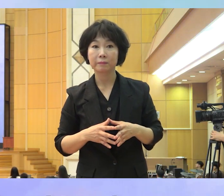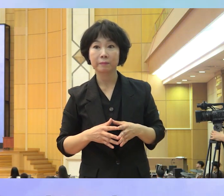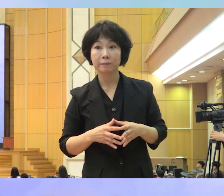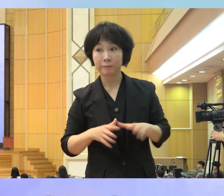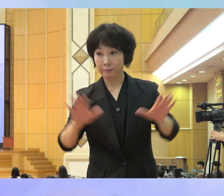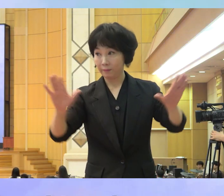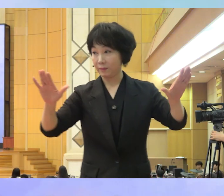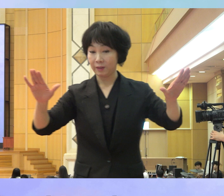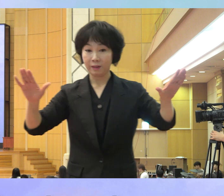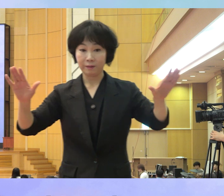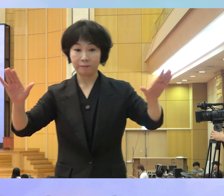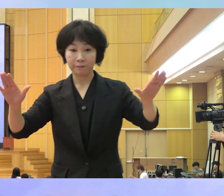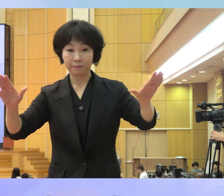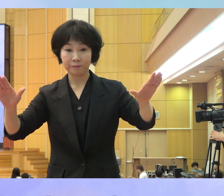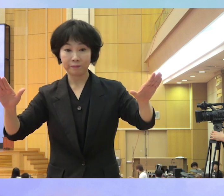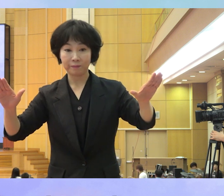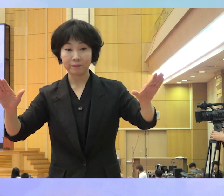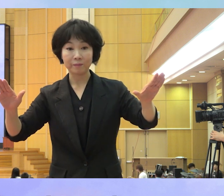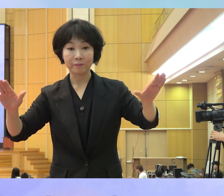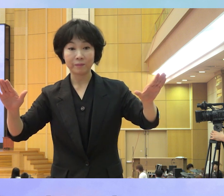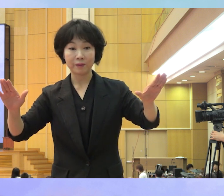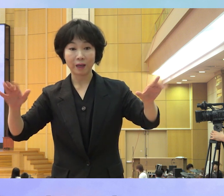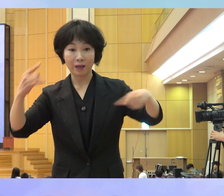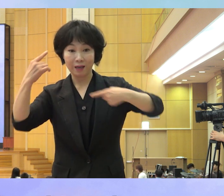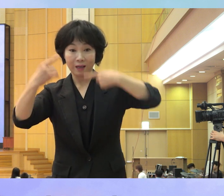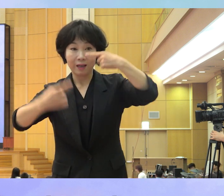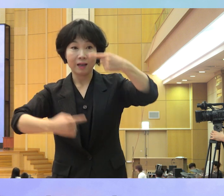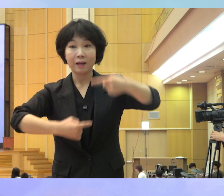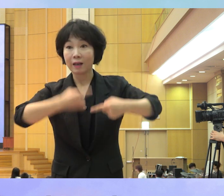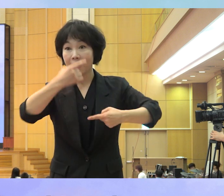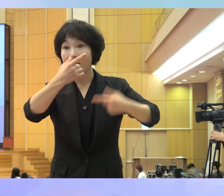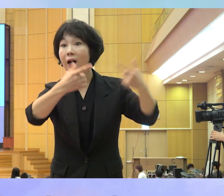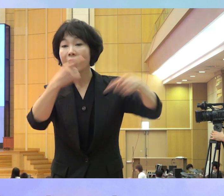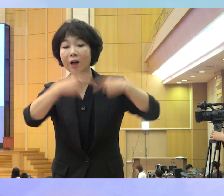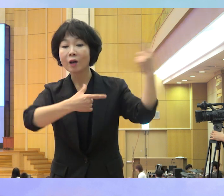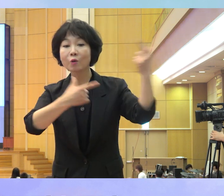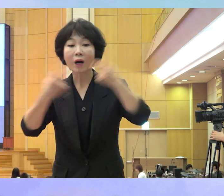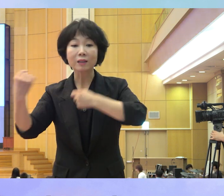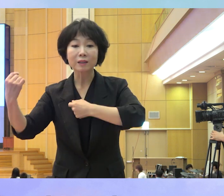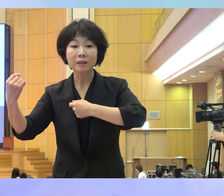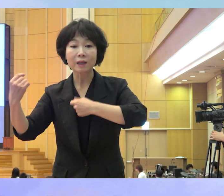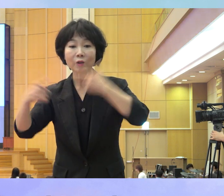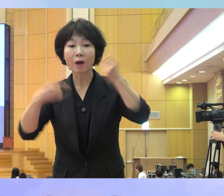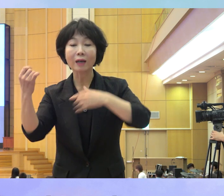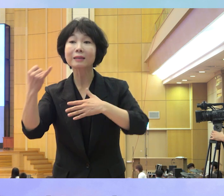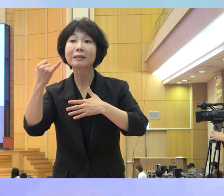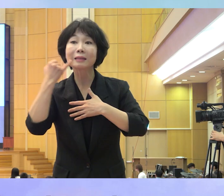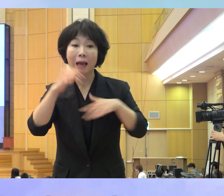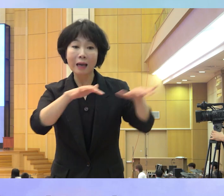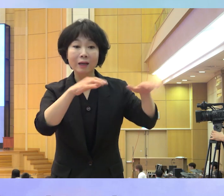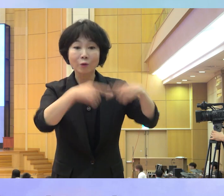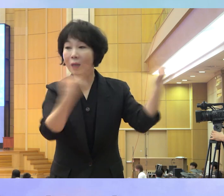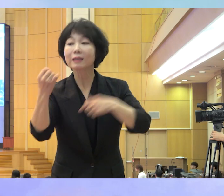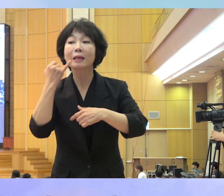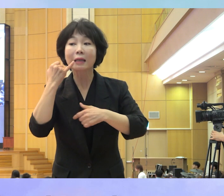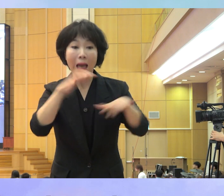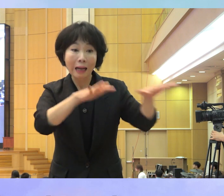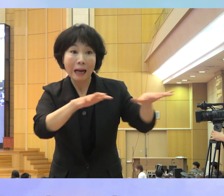옆에 분들에게 갈릴리 예수 그리스도를 알고 믿는 자는 복이 있습니다.